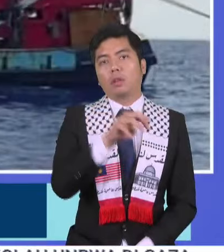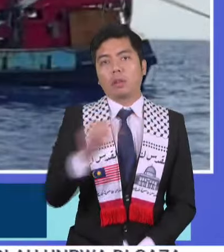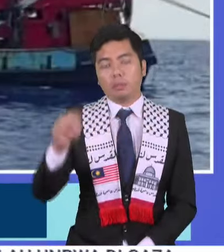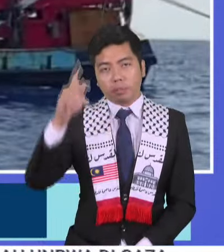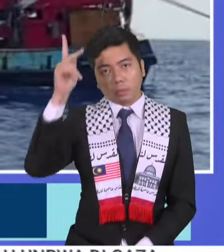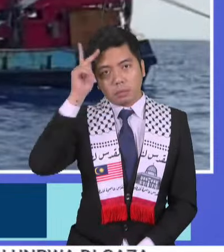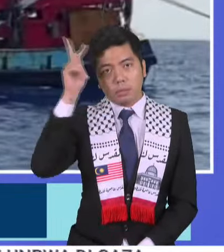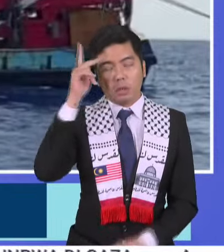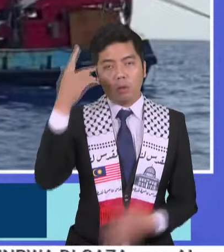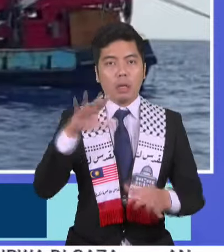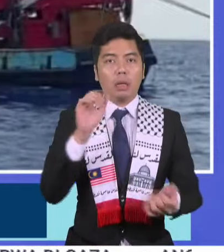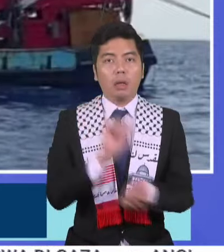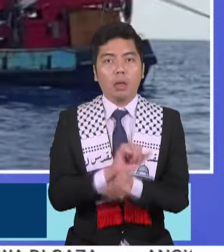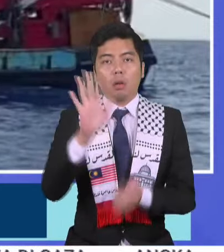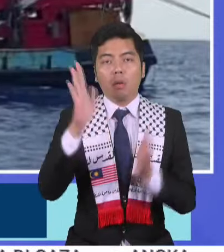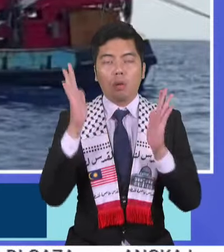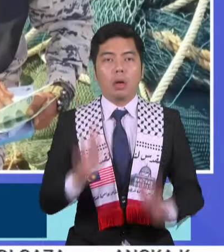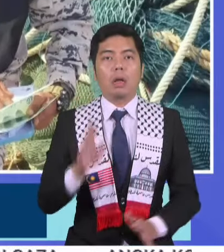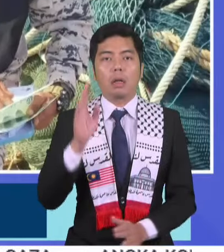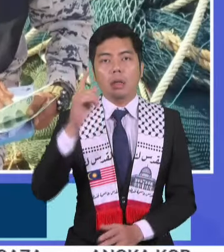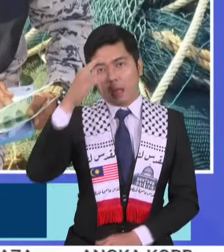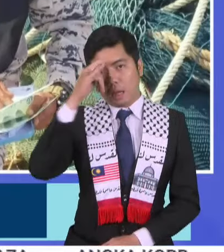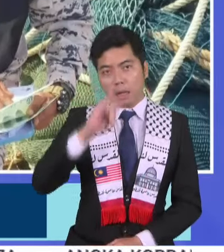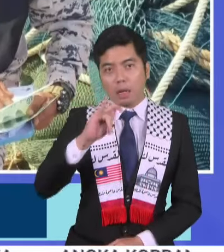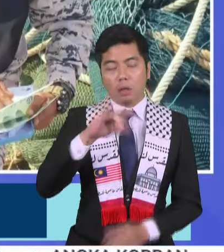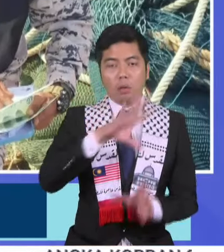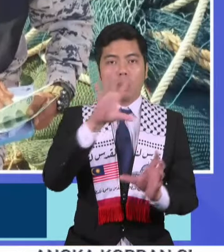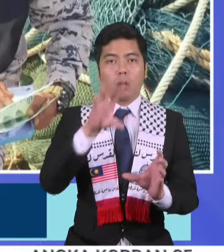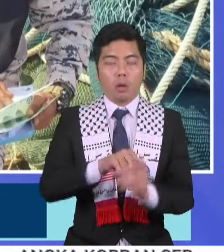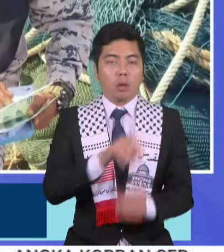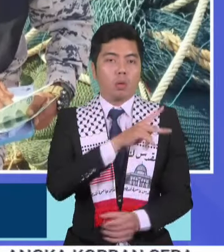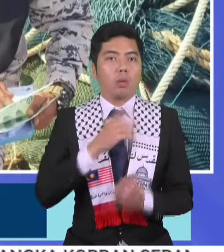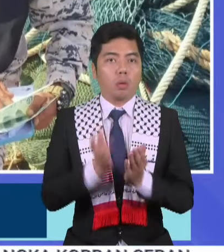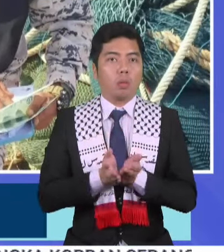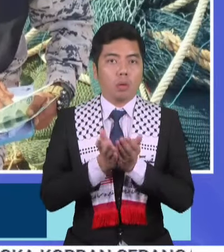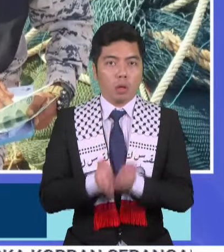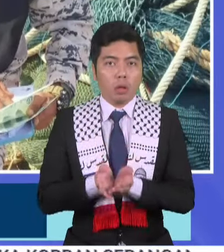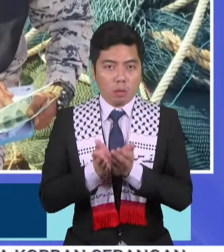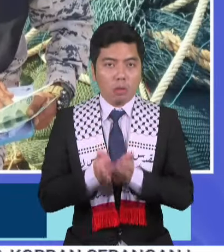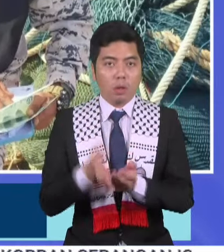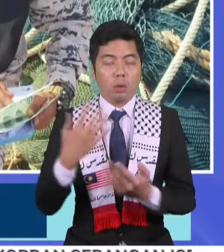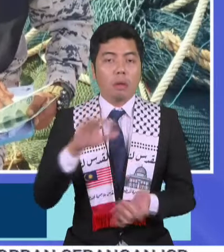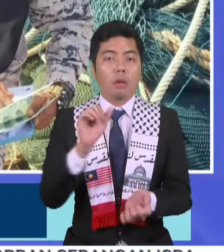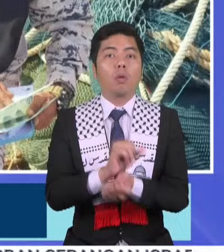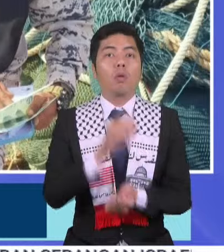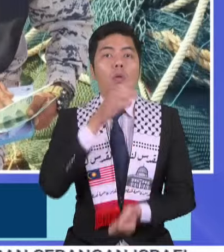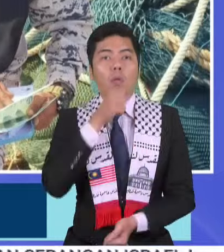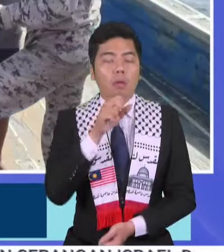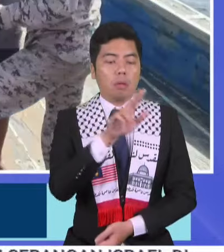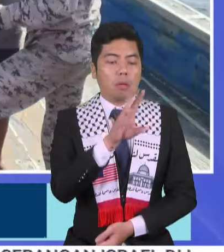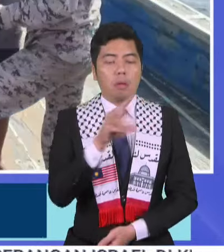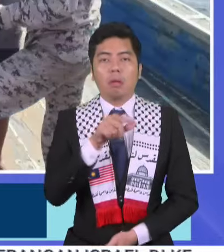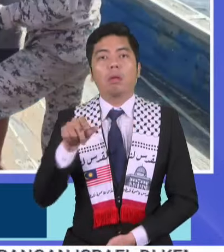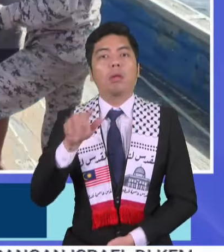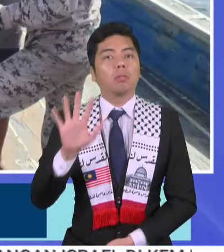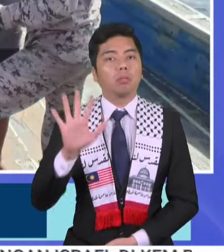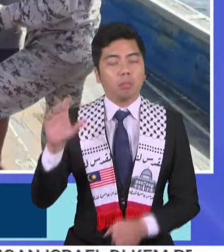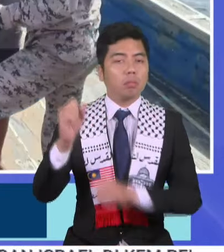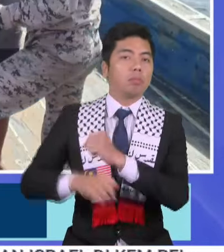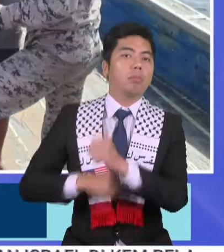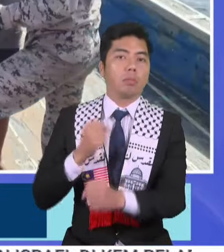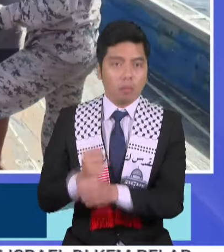APMM Kelantan menahan 5 nelayan warga Thailand termasuk Tekong. Pengarahannya berkata mereka yang ditahan berusia antara 36